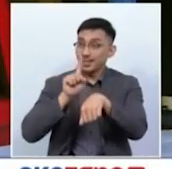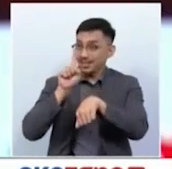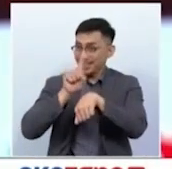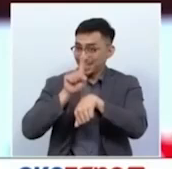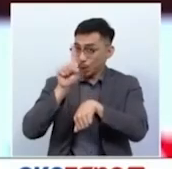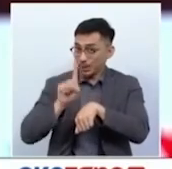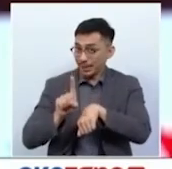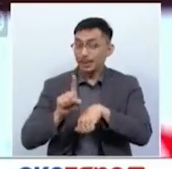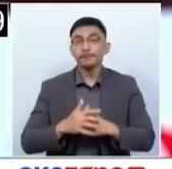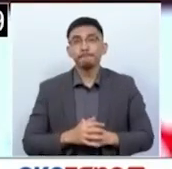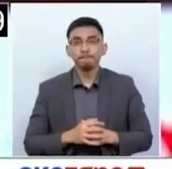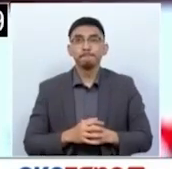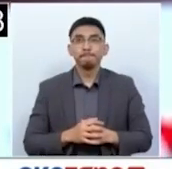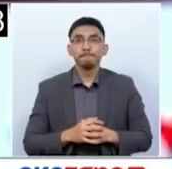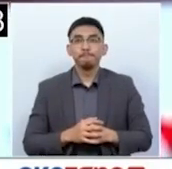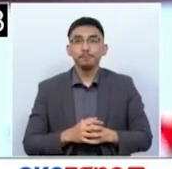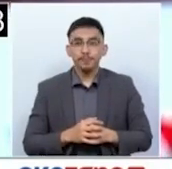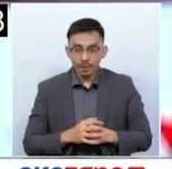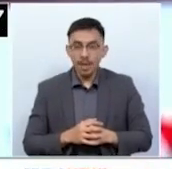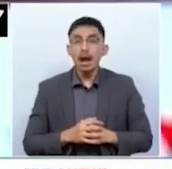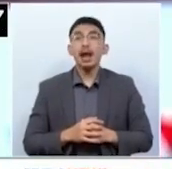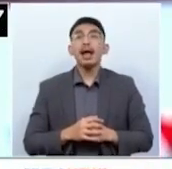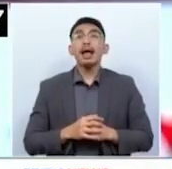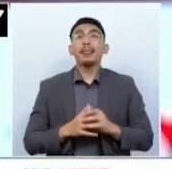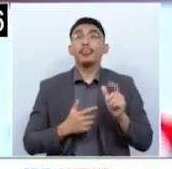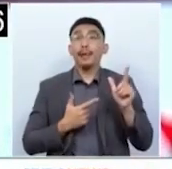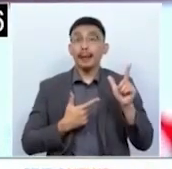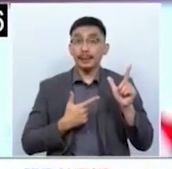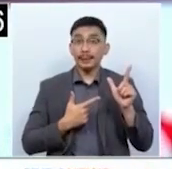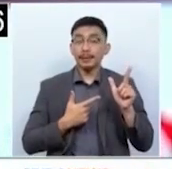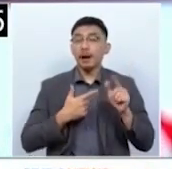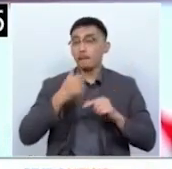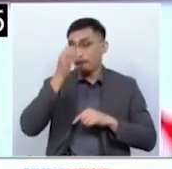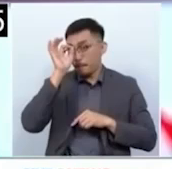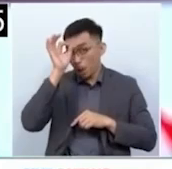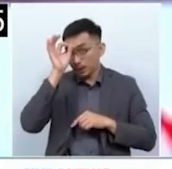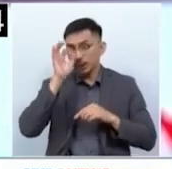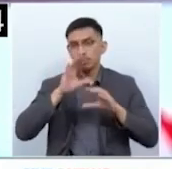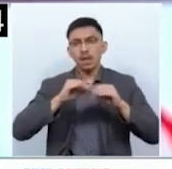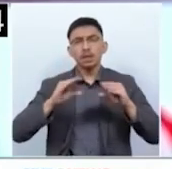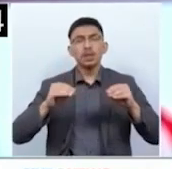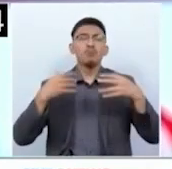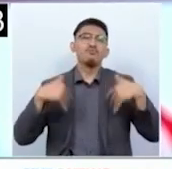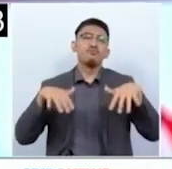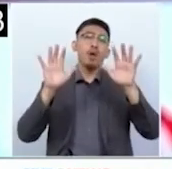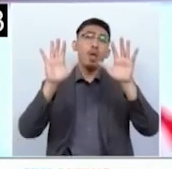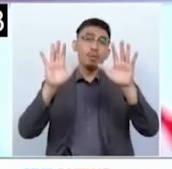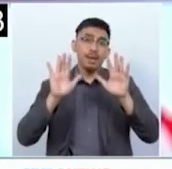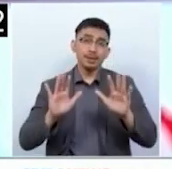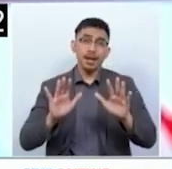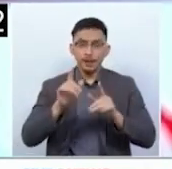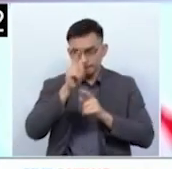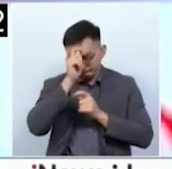silakan TNI tentara kita polisi kita semua bekerja luar biasa di lapangan kita harus berikan rasa hormat dan